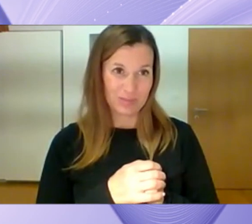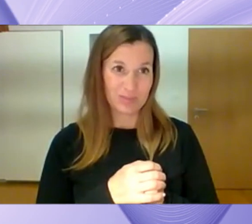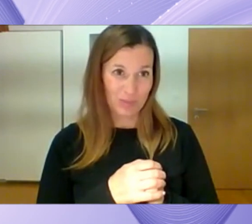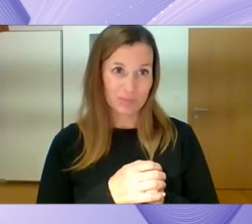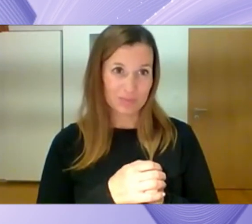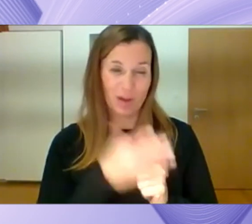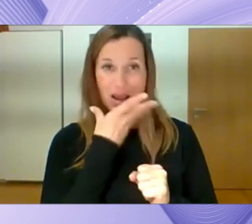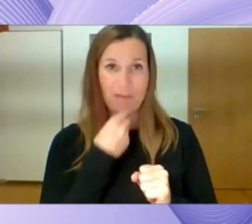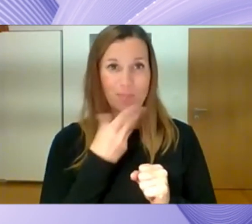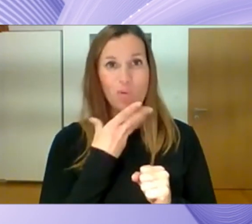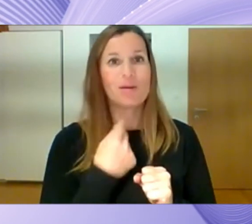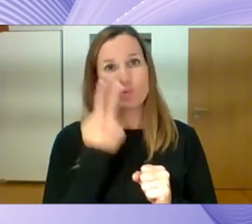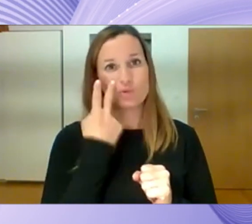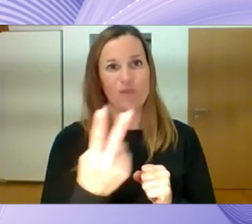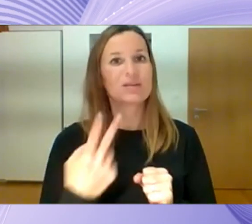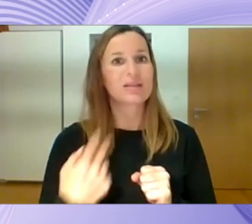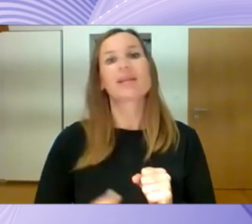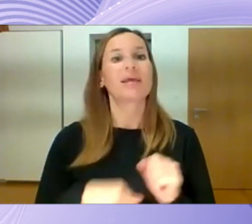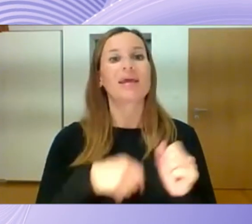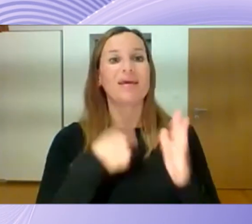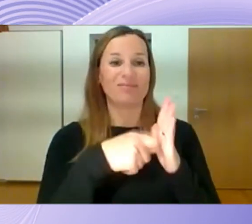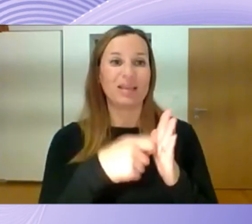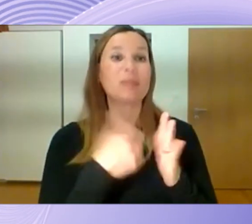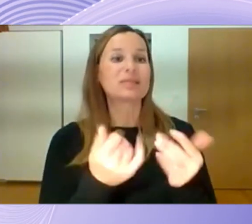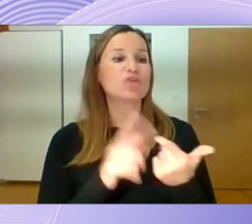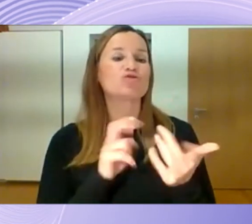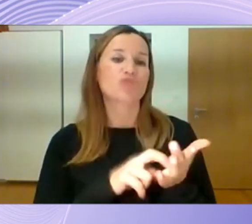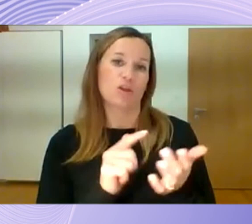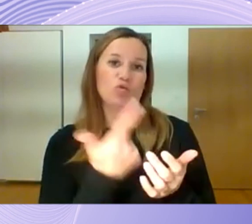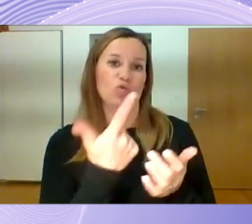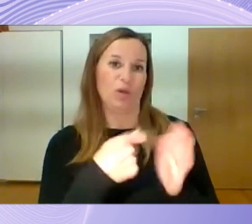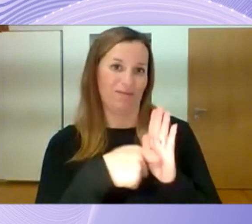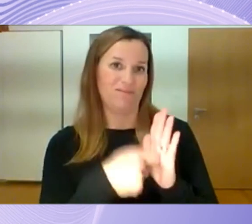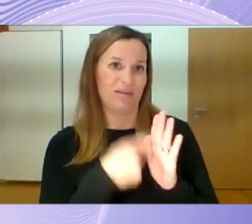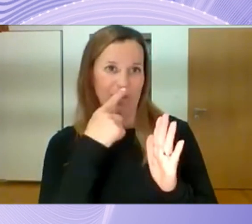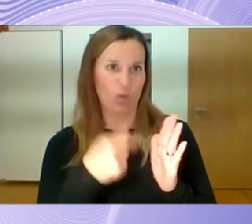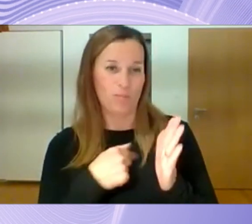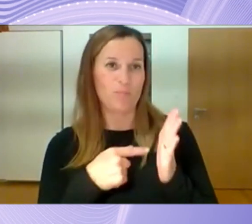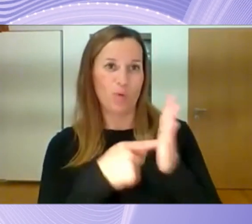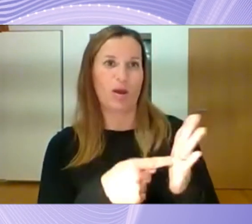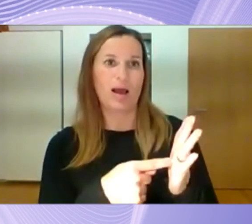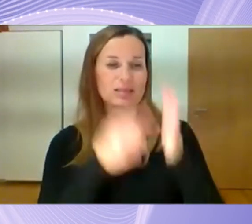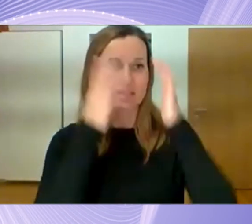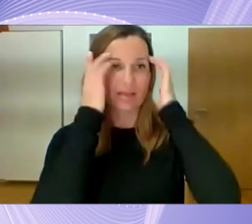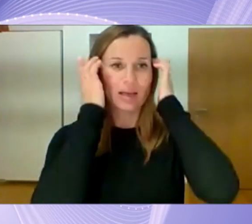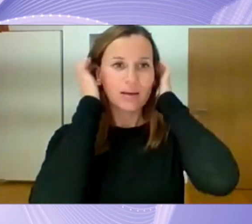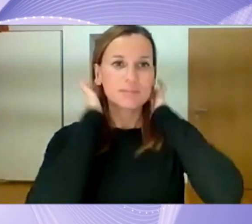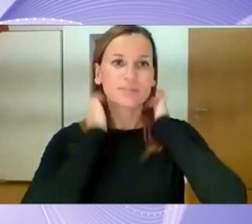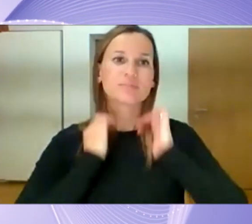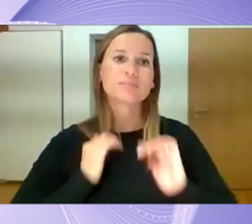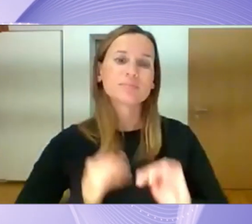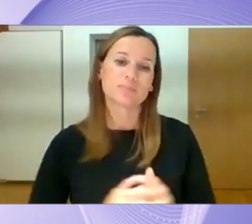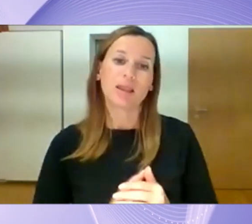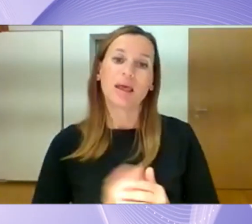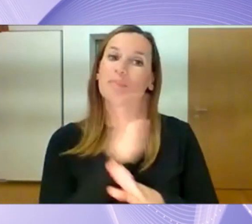Lepo se je videl, ja. Lepo se je videl, no pa vam bom pa še tega za rehabilitacijo pokazala, če to deluje. Nisem bila sigurna, na začetku smo